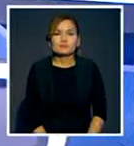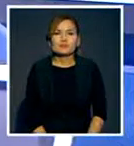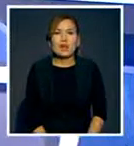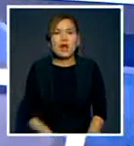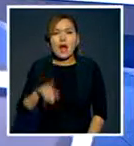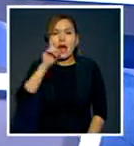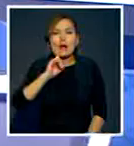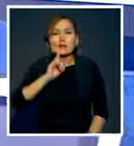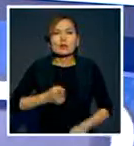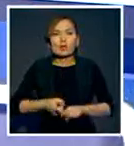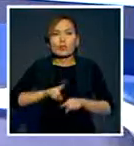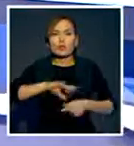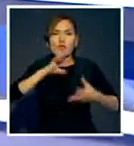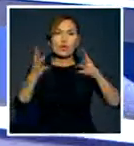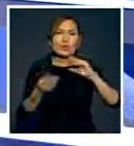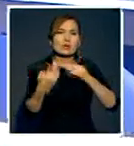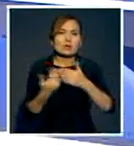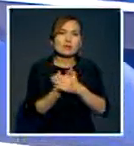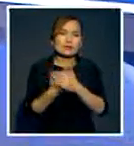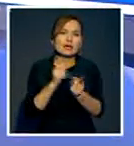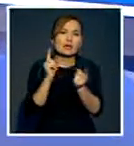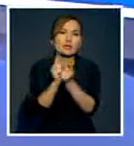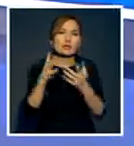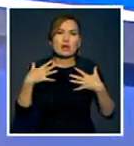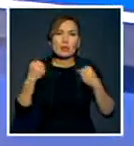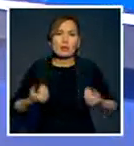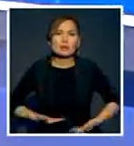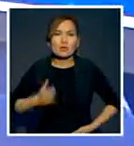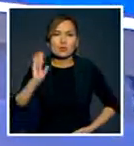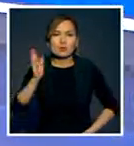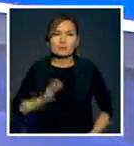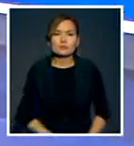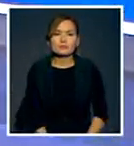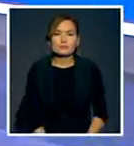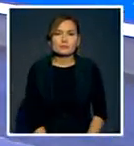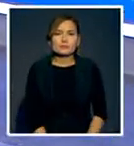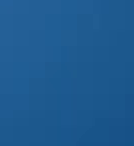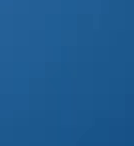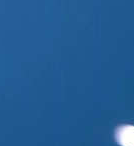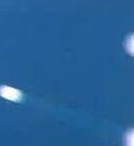Әзірге айтарымыз осы, жаңалықтардың келесі шығарылымы сағат 8-де. Ақпарат күтіңіздер.